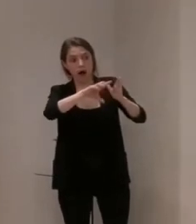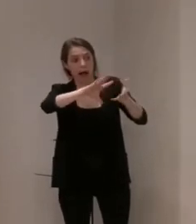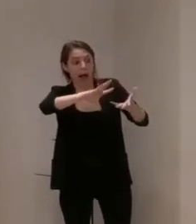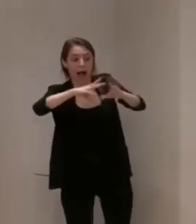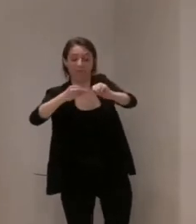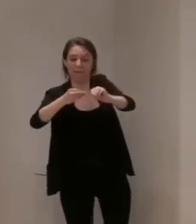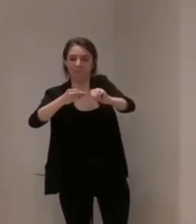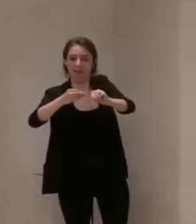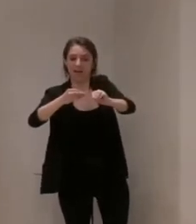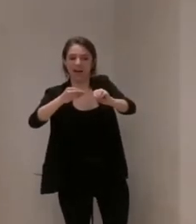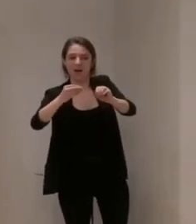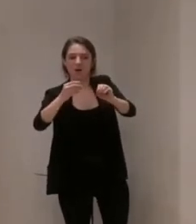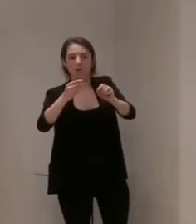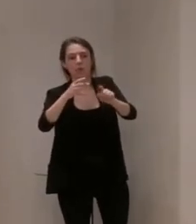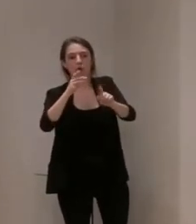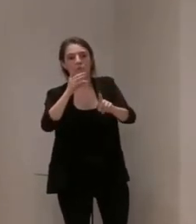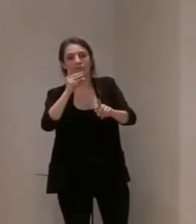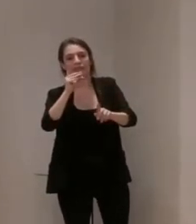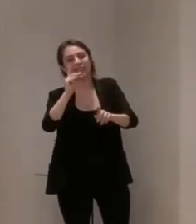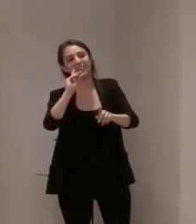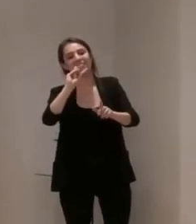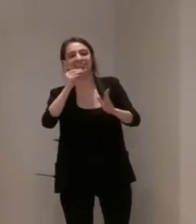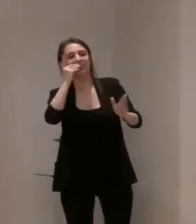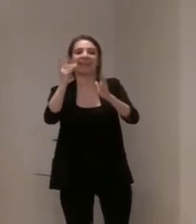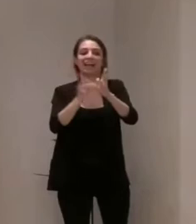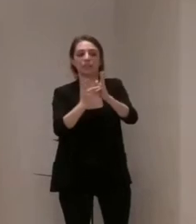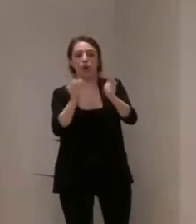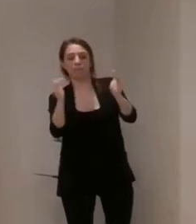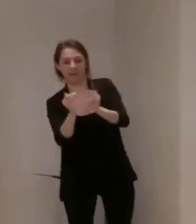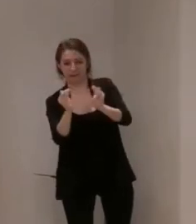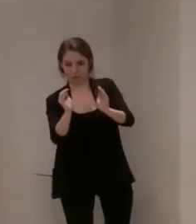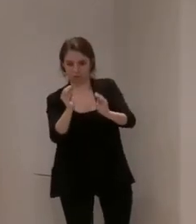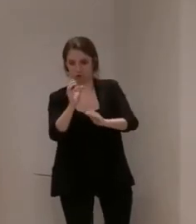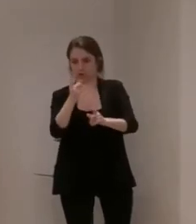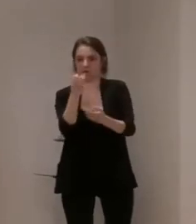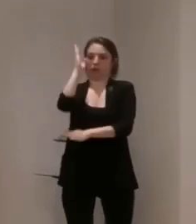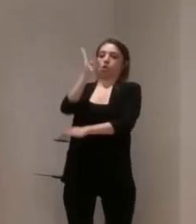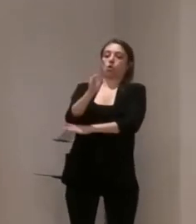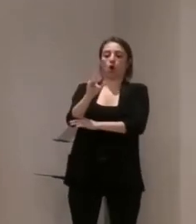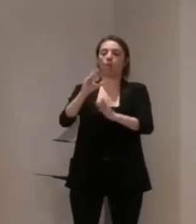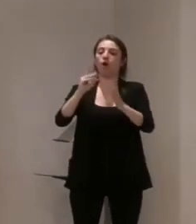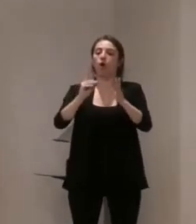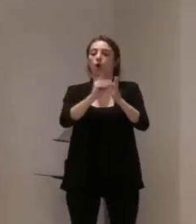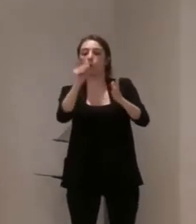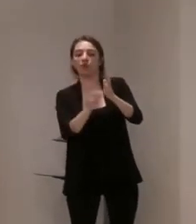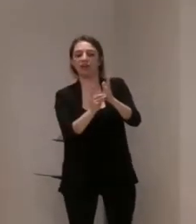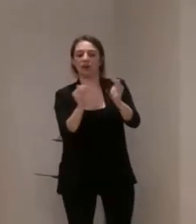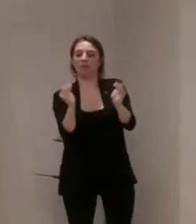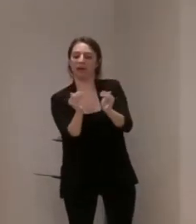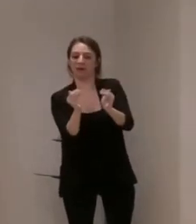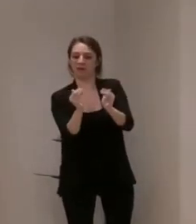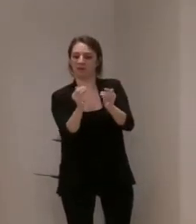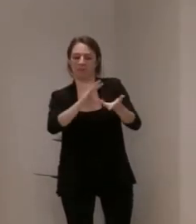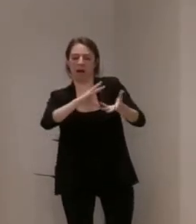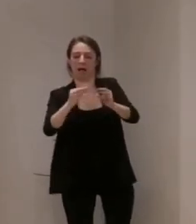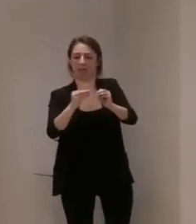d'un delicte més menor, diguem que no tant de pena, però que evidentment, és una penalitza